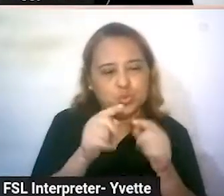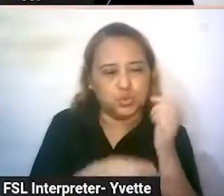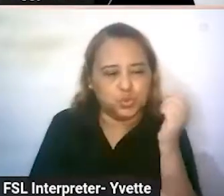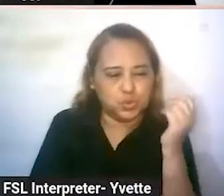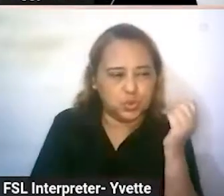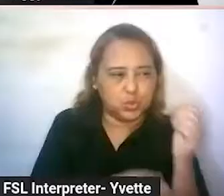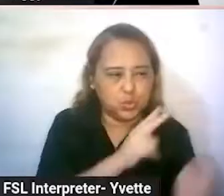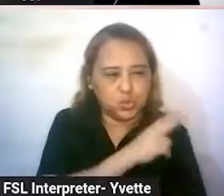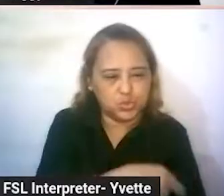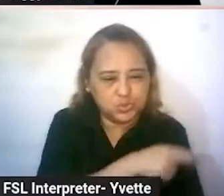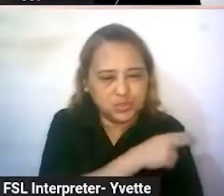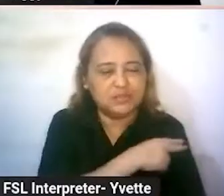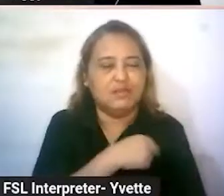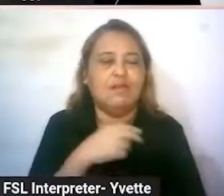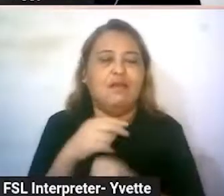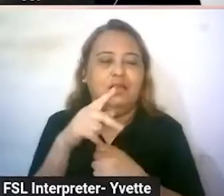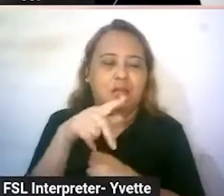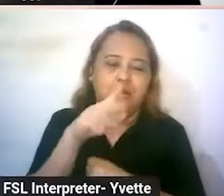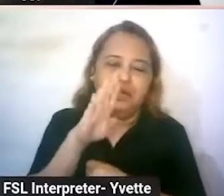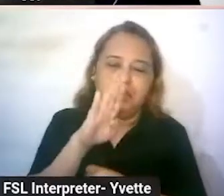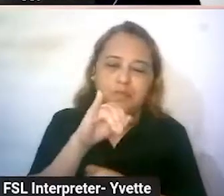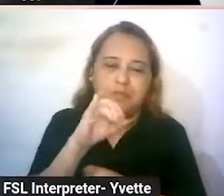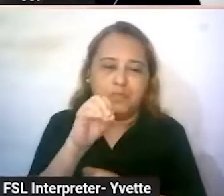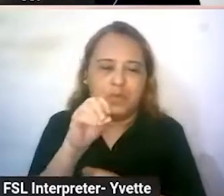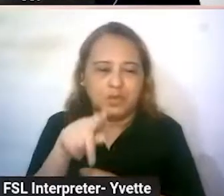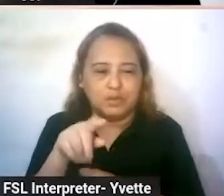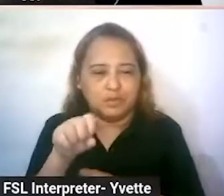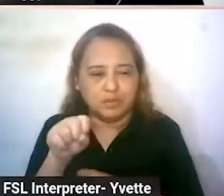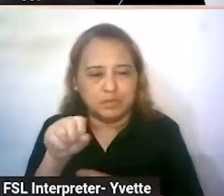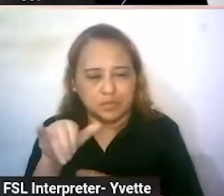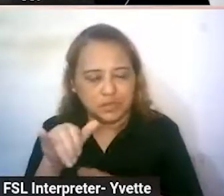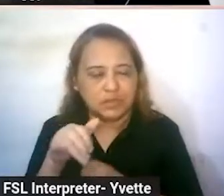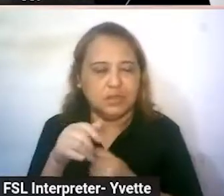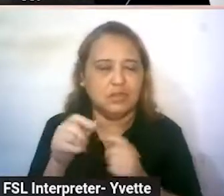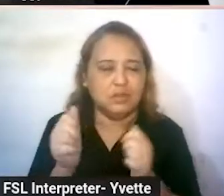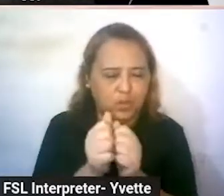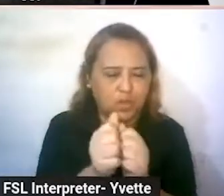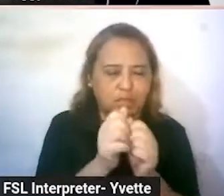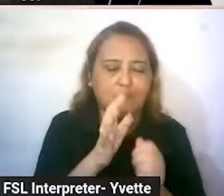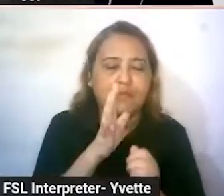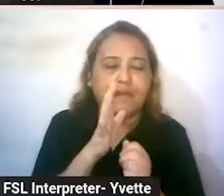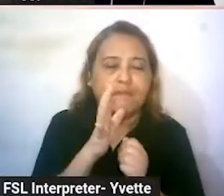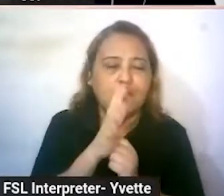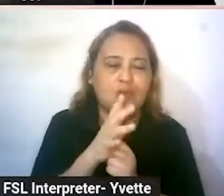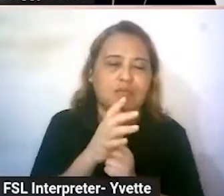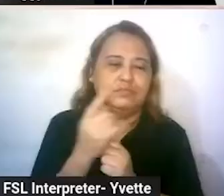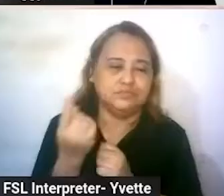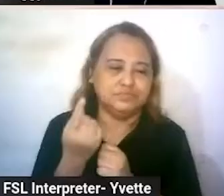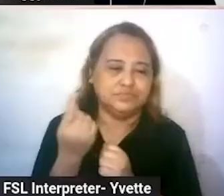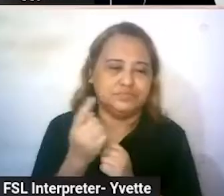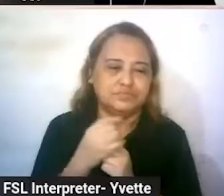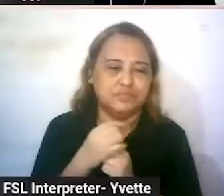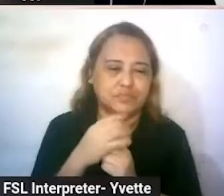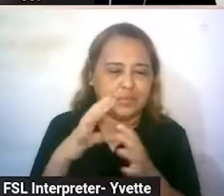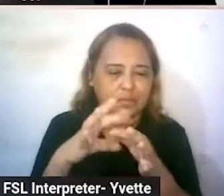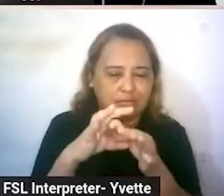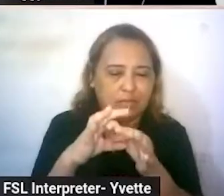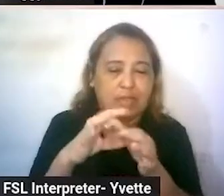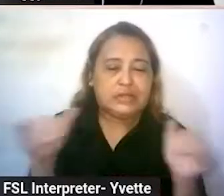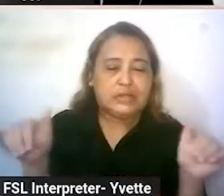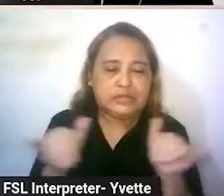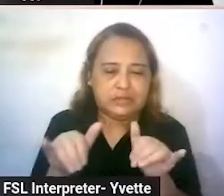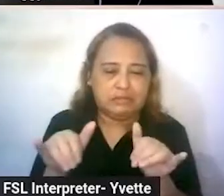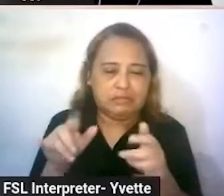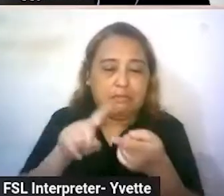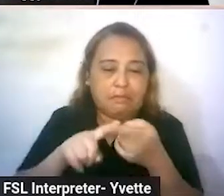biopsy, nandun siya. Kaya yung relationship namin ni Mama, we're like friends kasi